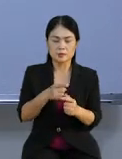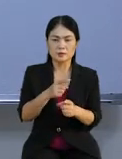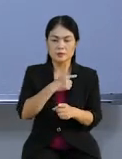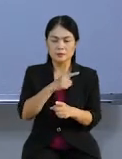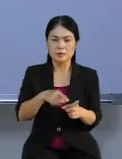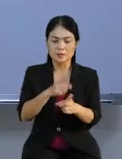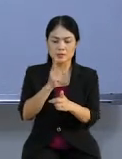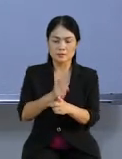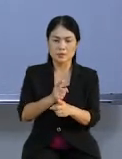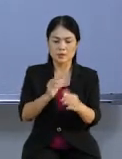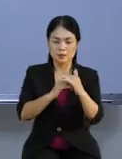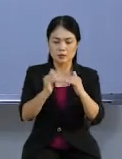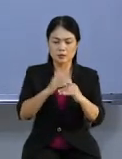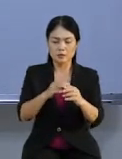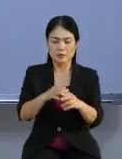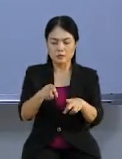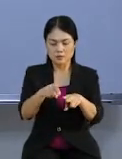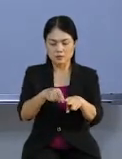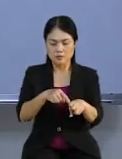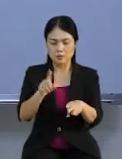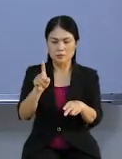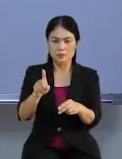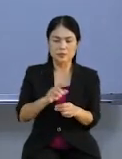trở sang bằng toàn ngồi.